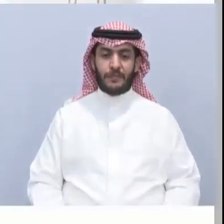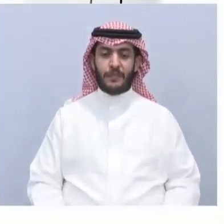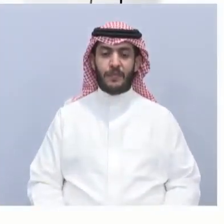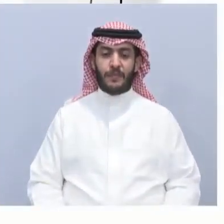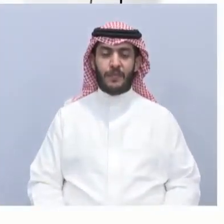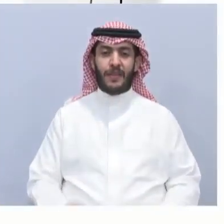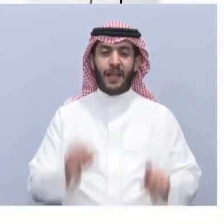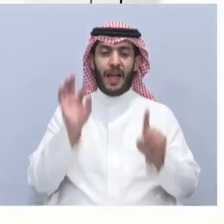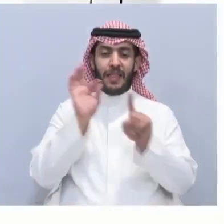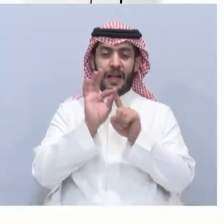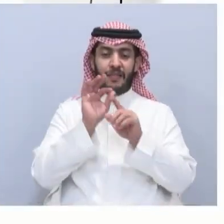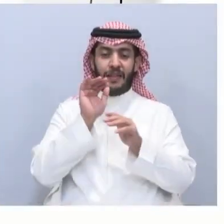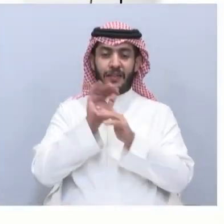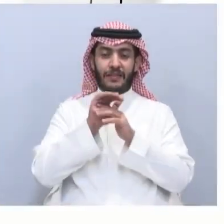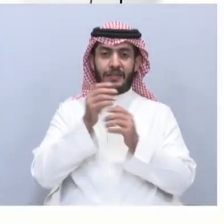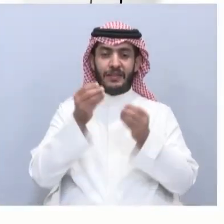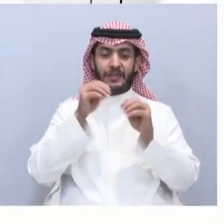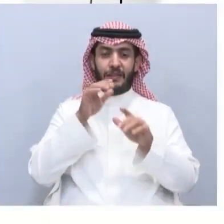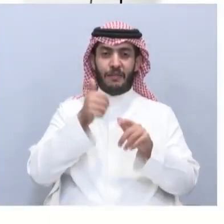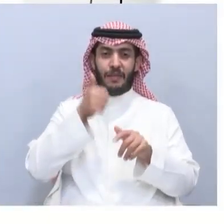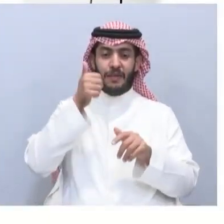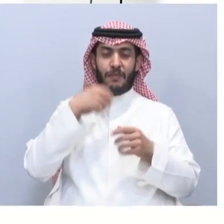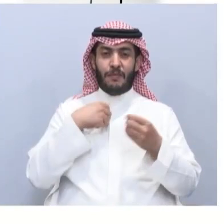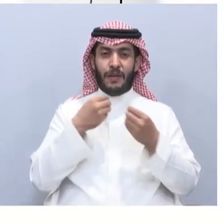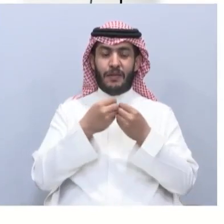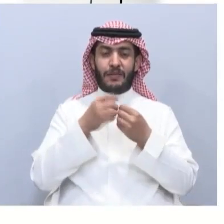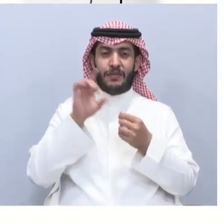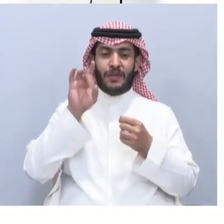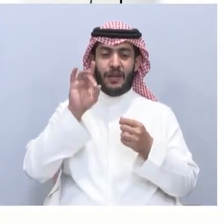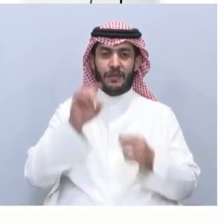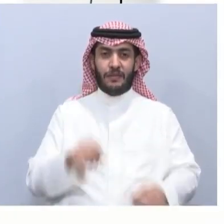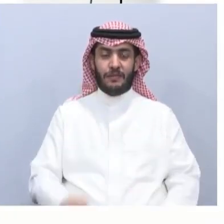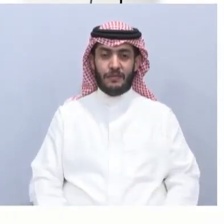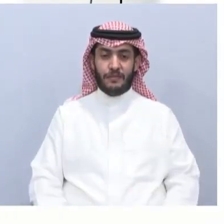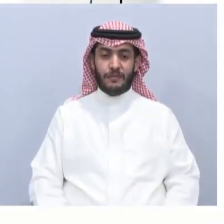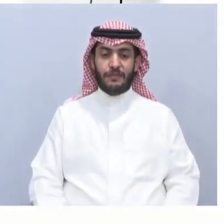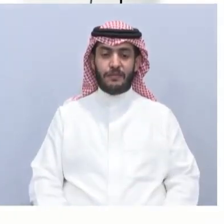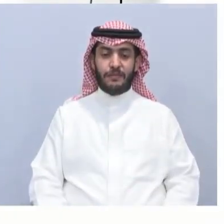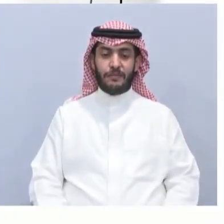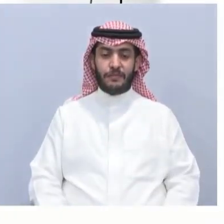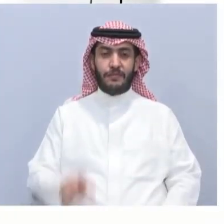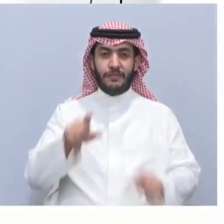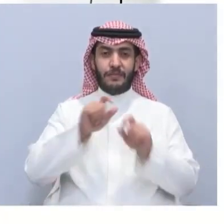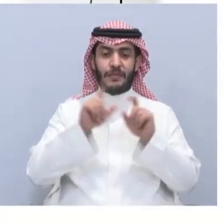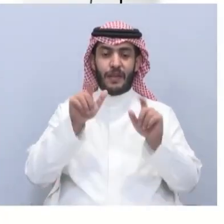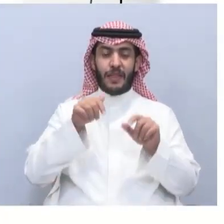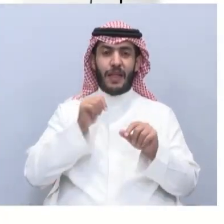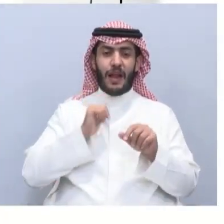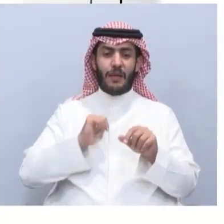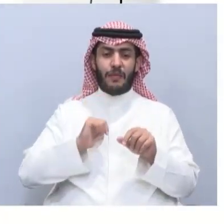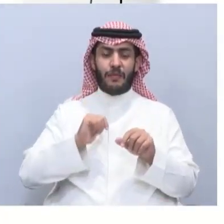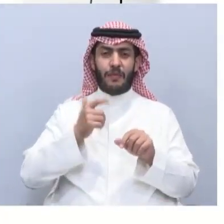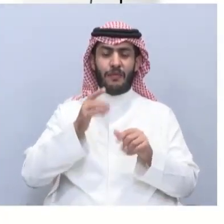والى اهدافنا التي نسعى لتحقيقها انا واياكم باذن الله تعالى اول هذه الاهداف ان يبين